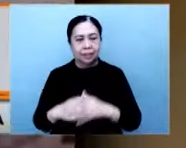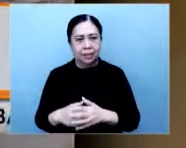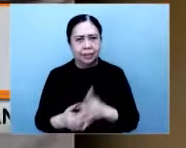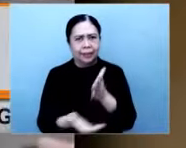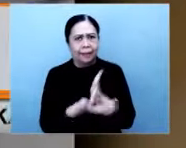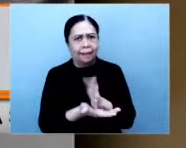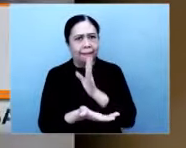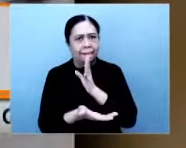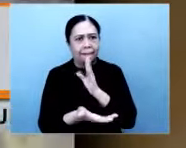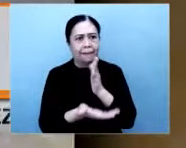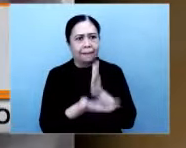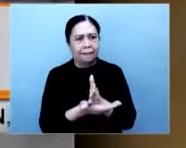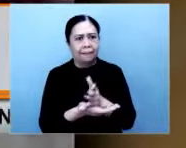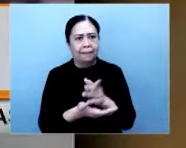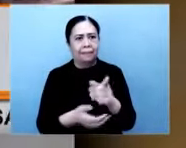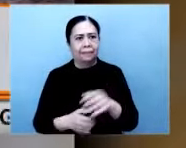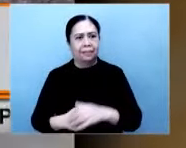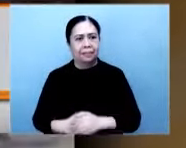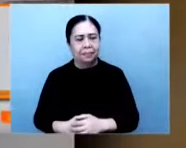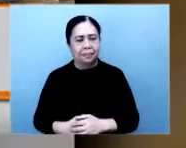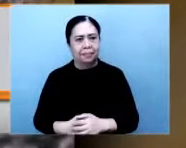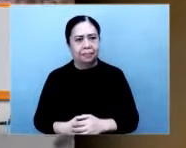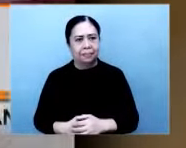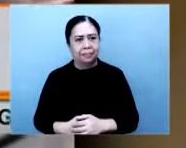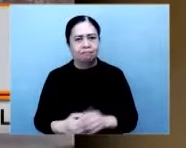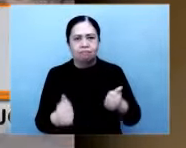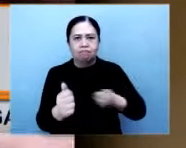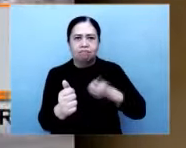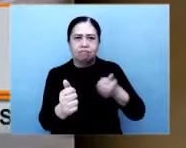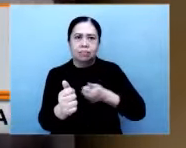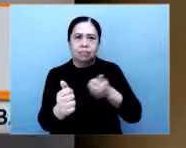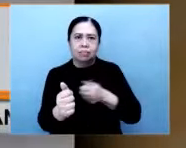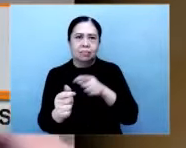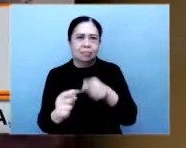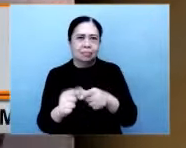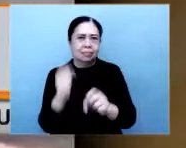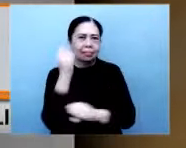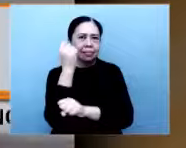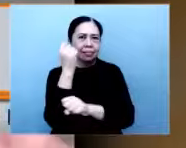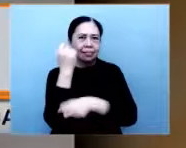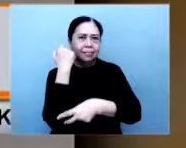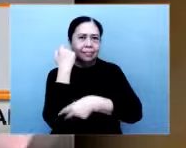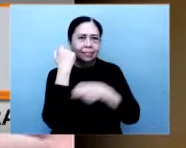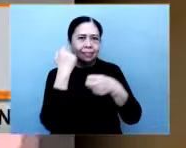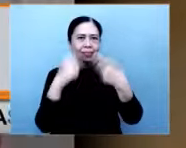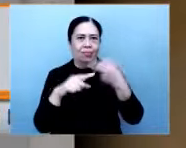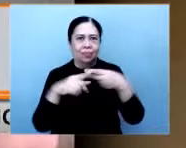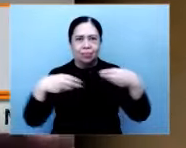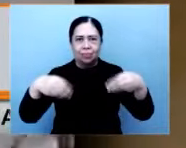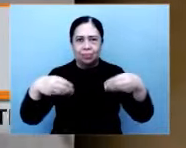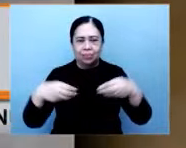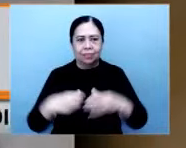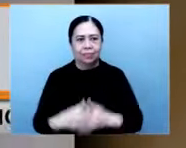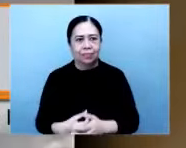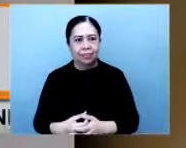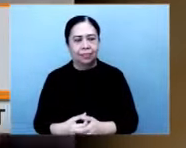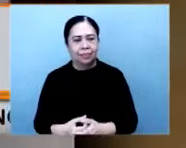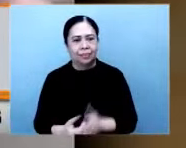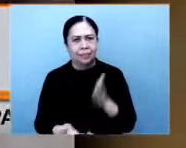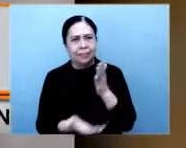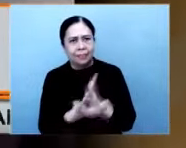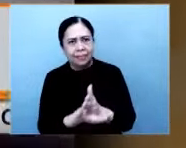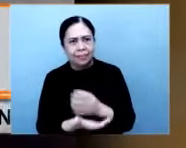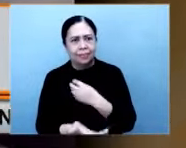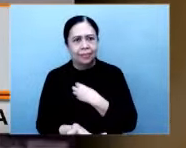Stop! You're being detained! Hinahabol ng pulis ang isa umanong shoplifter. Stop! Albuquerque Police! You are